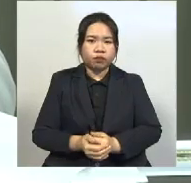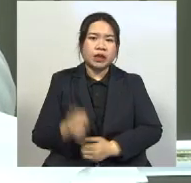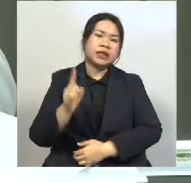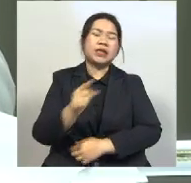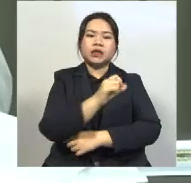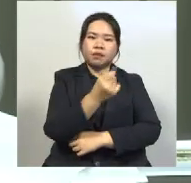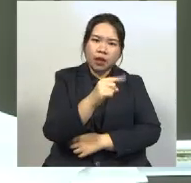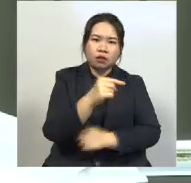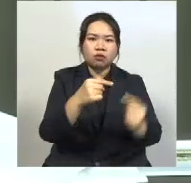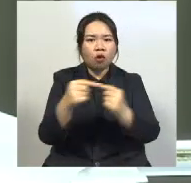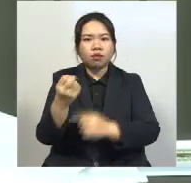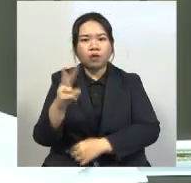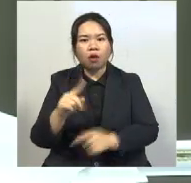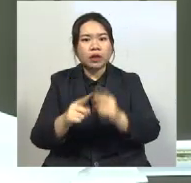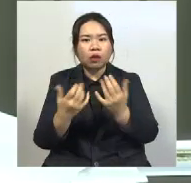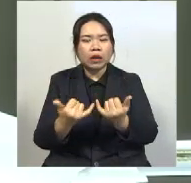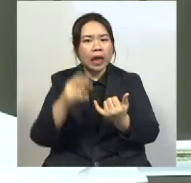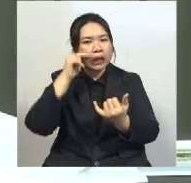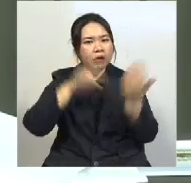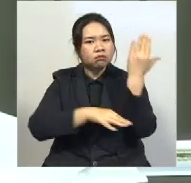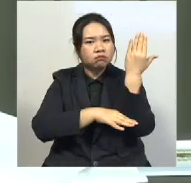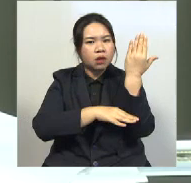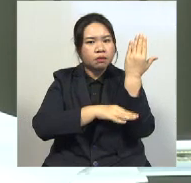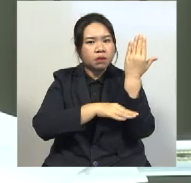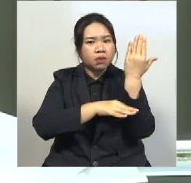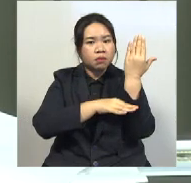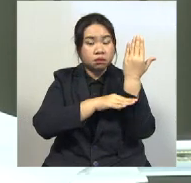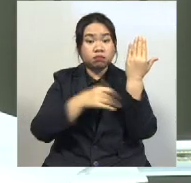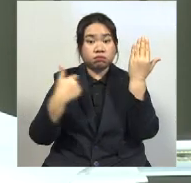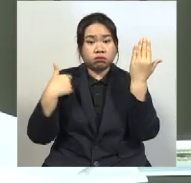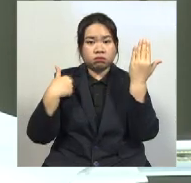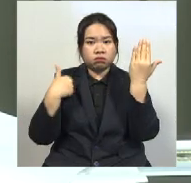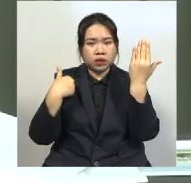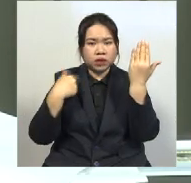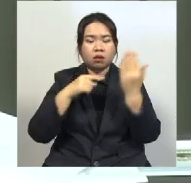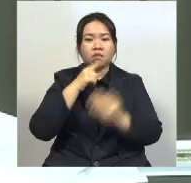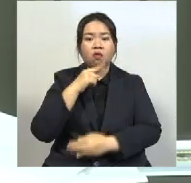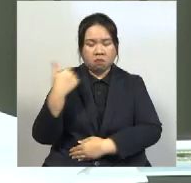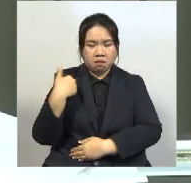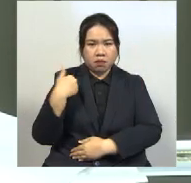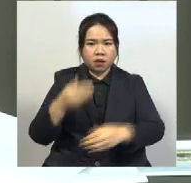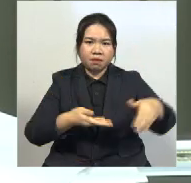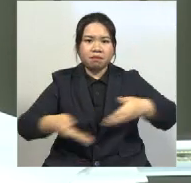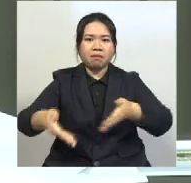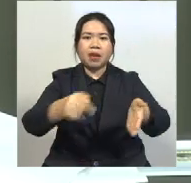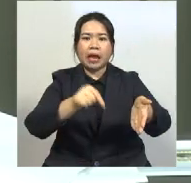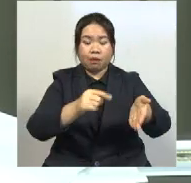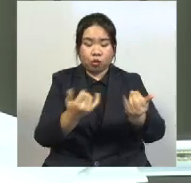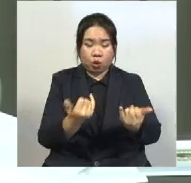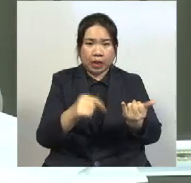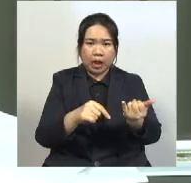ต่อ12แต่ช่วงนี้น้ำเริ่มขึ้นแล้วนะครับจะเห็นน้ำที่ M7 นะครับระดับปัจจุบัน